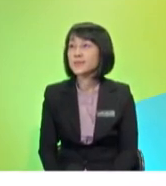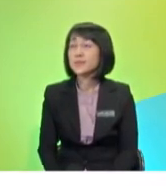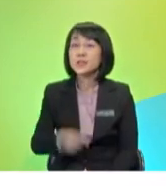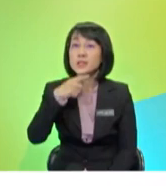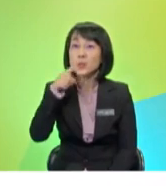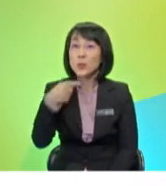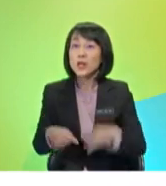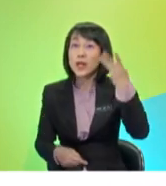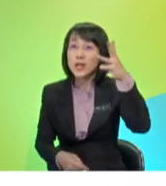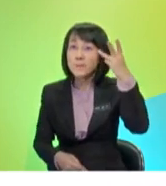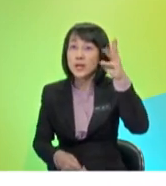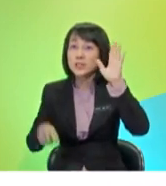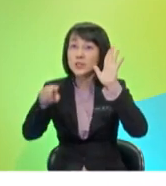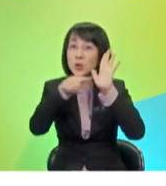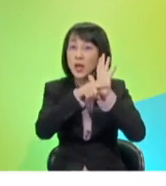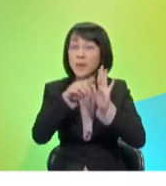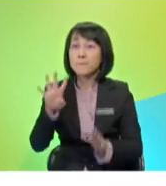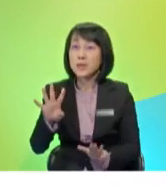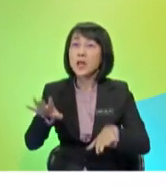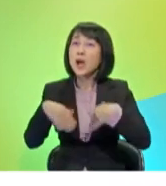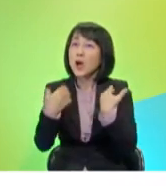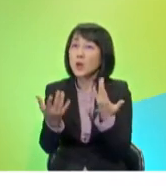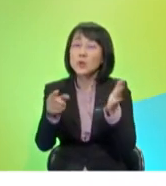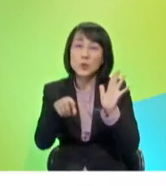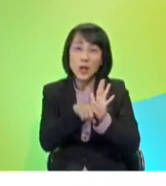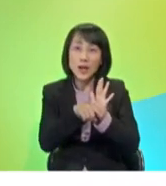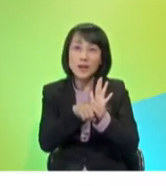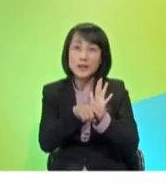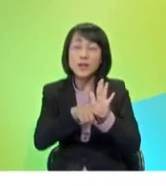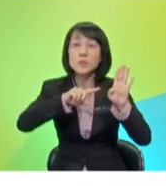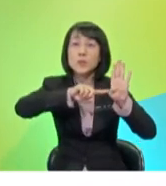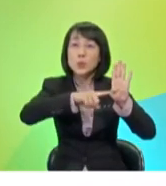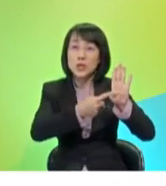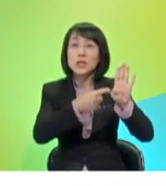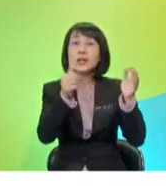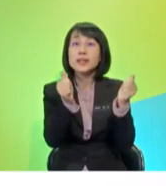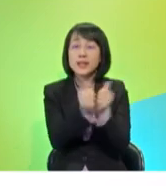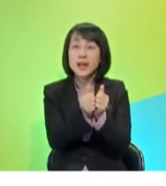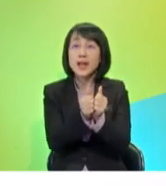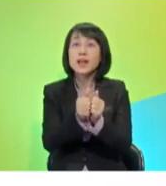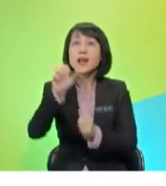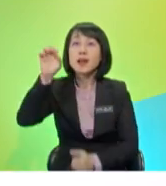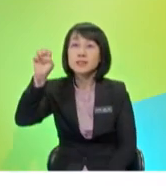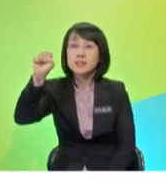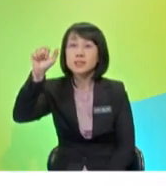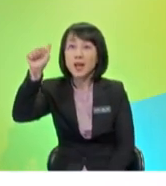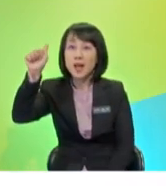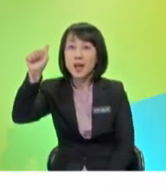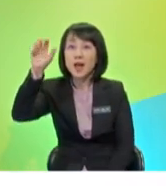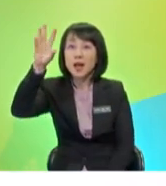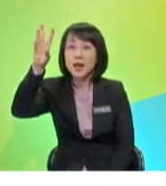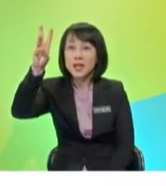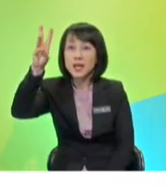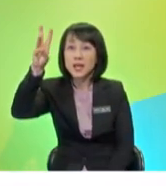4. Okey, macam mana kita nak menolak? Kita tolak dahulu bermula dengan rumah sa. 6 sa